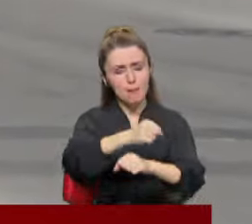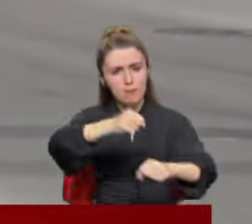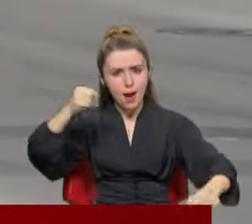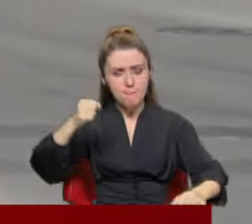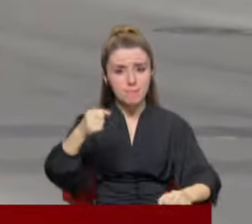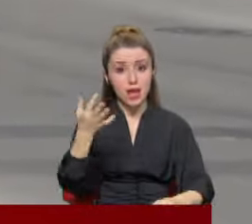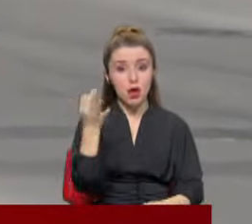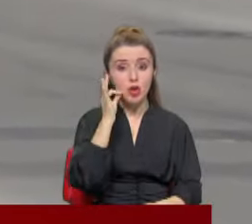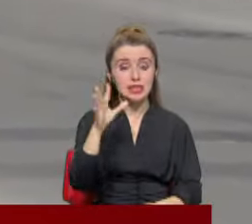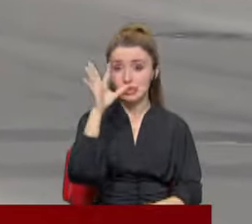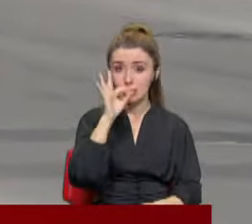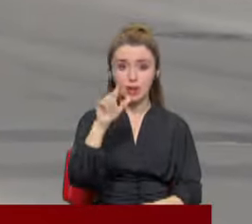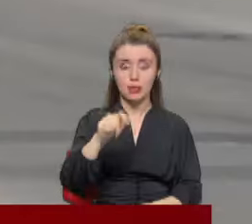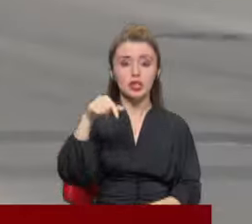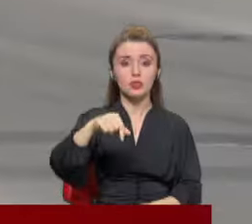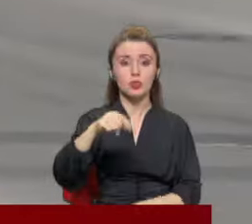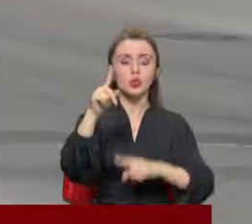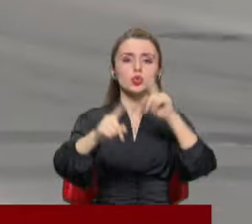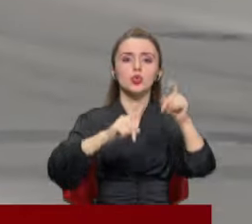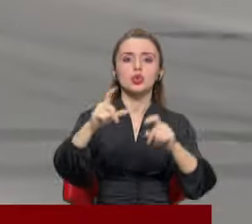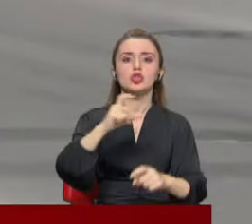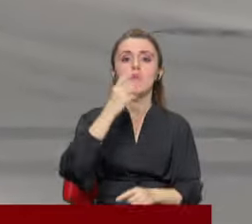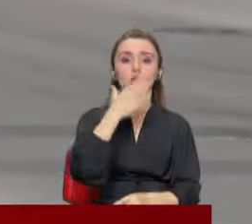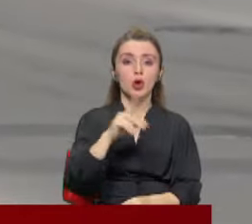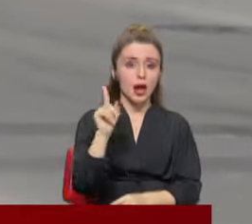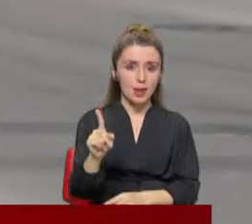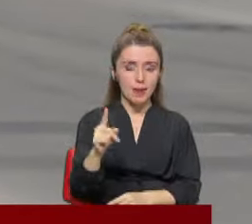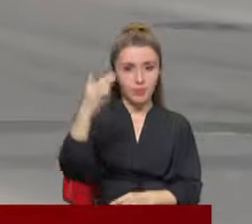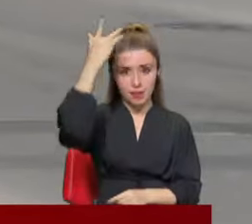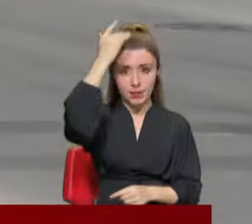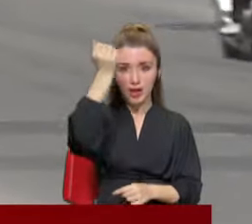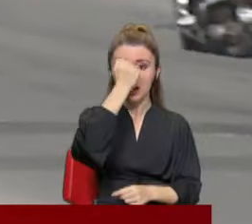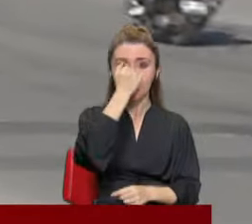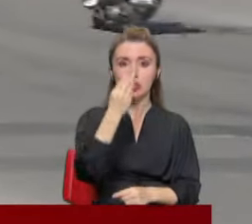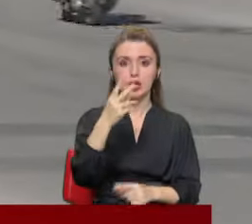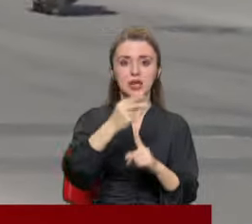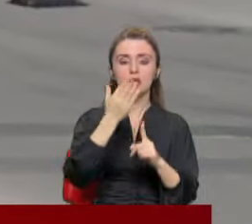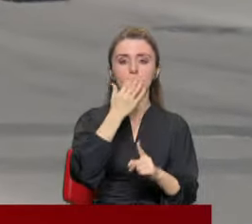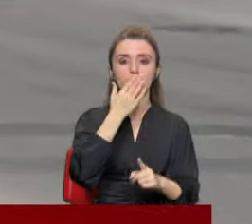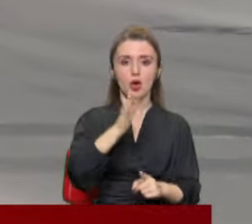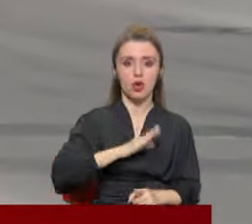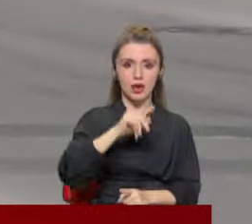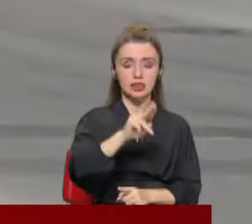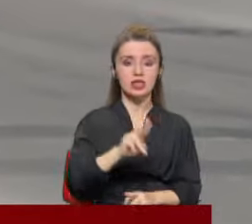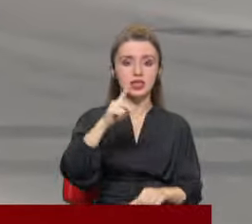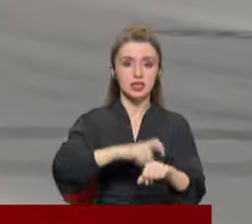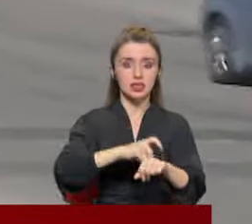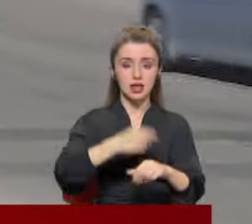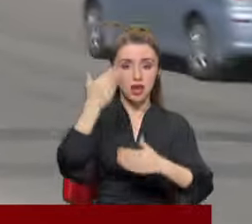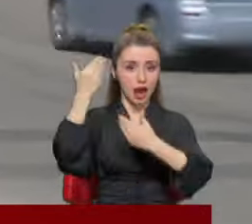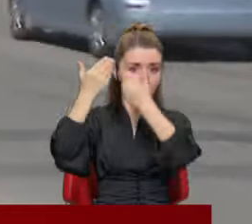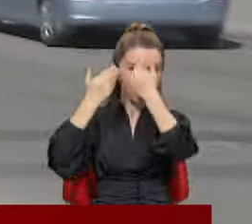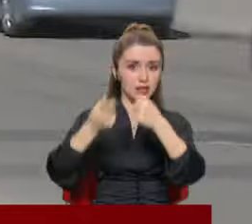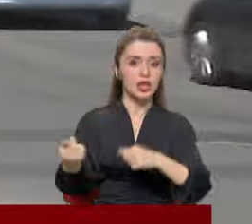edildi? Eğer öyleyse kim yaptı? Şimdilik bu soruların yanıtı yok ama beyin kanaması geçiren ilkokul öğrencisi 7 saat süren